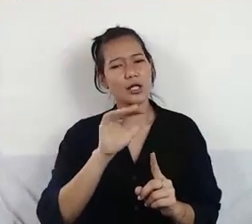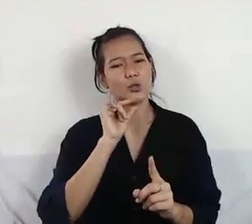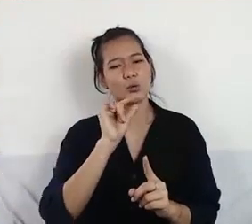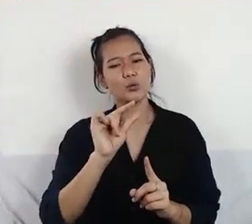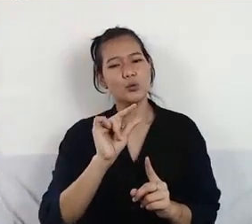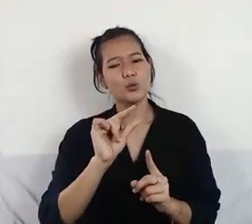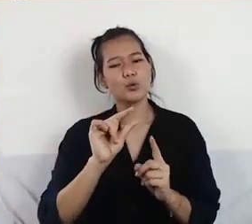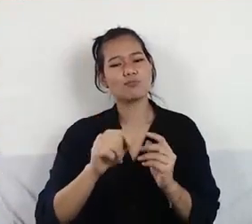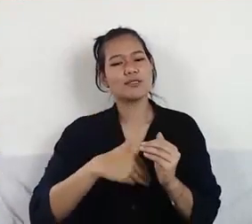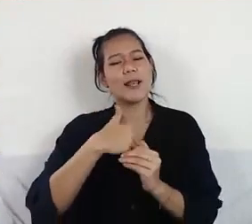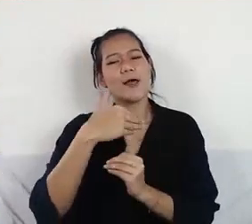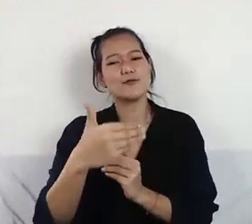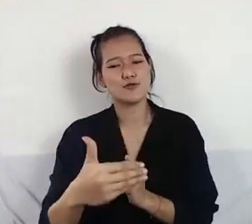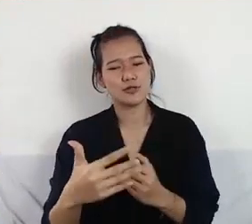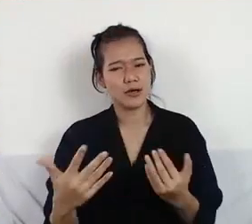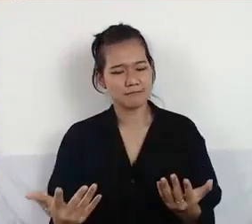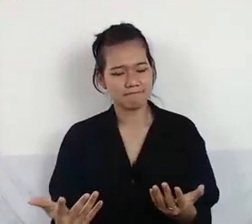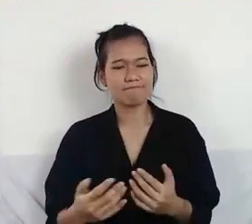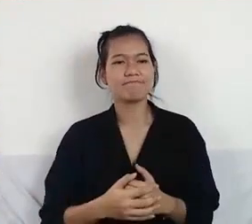masa depannya.